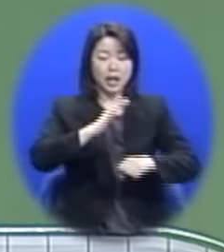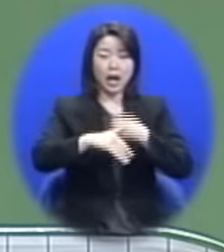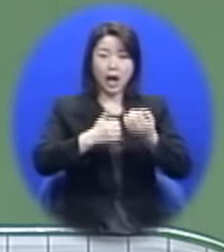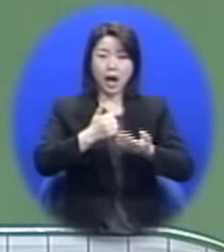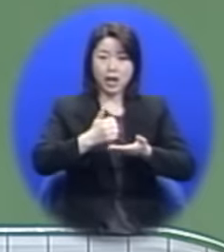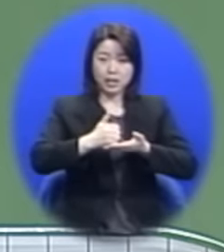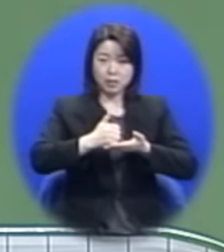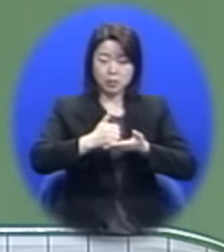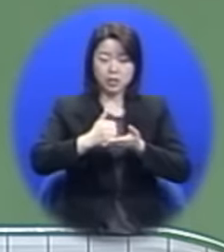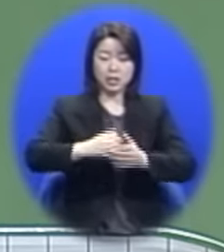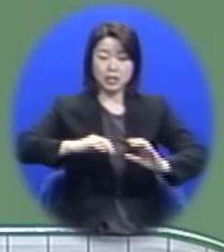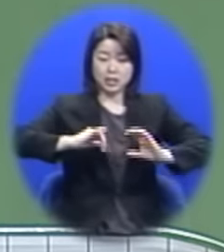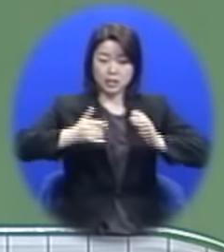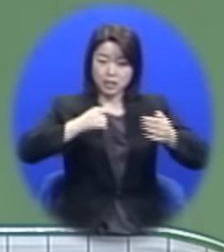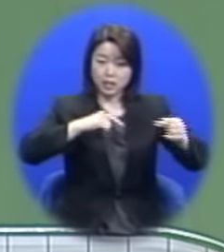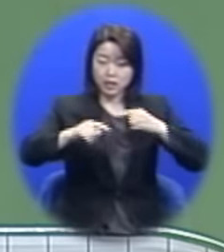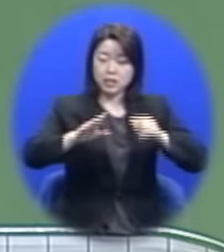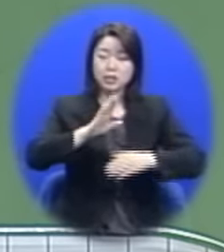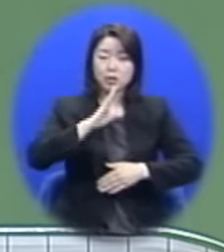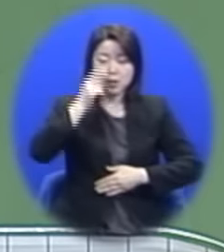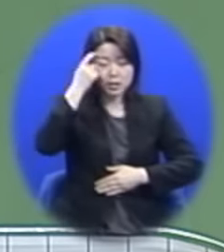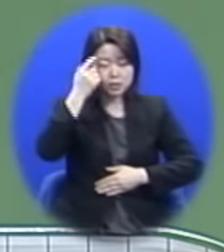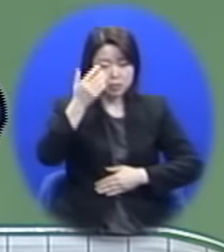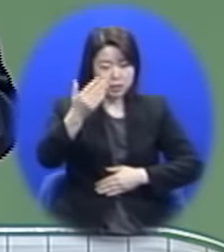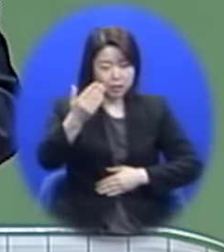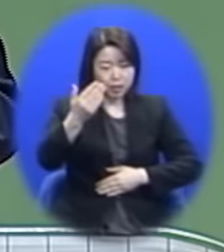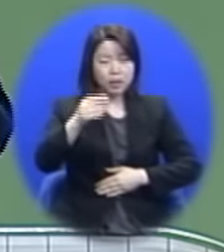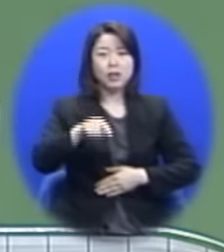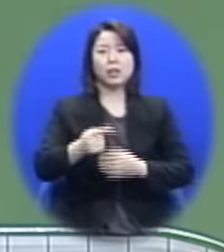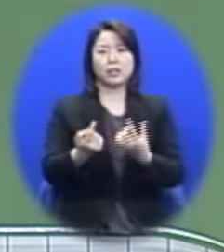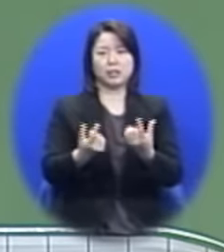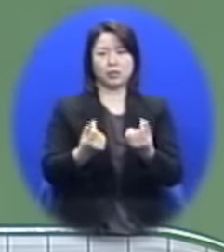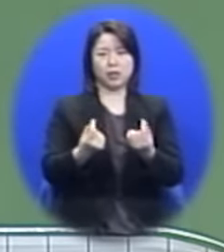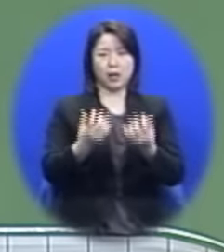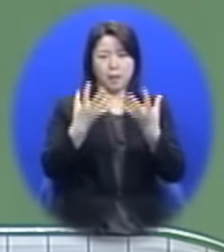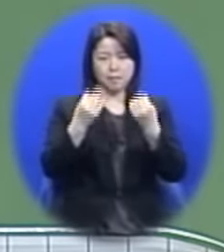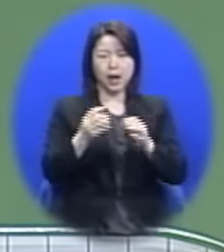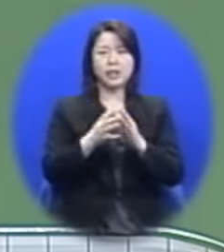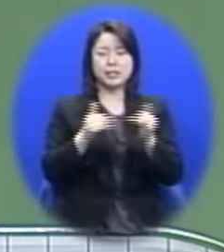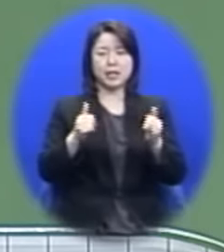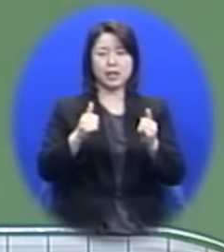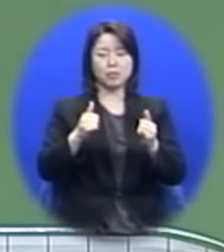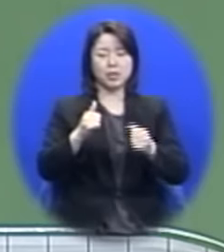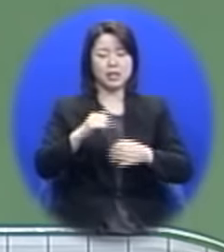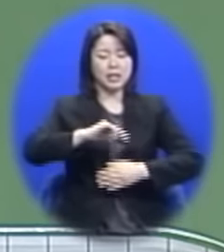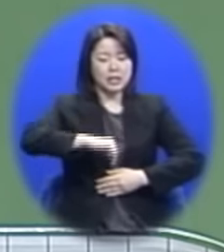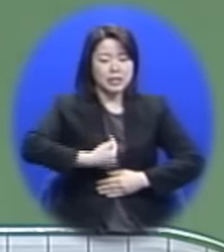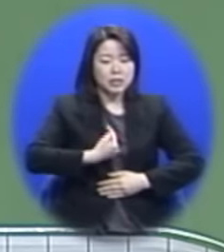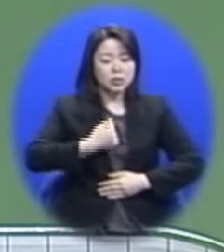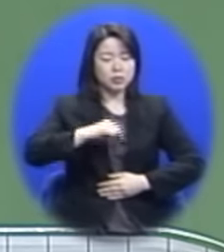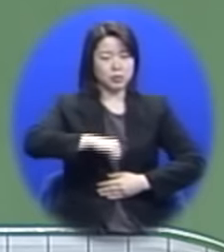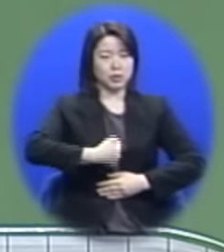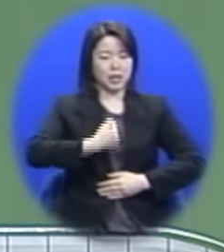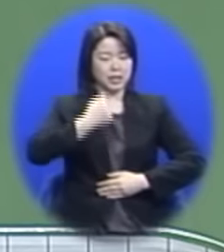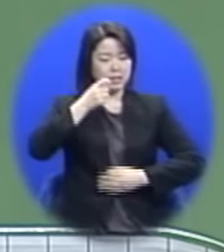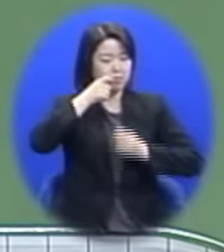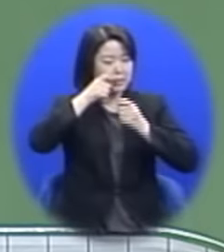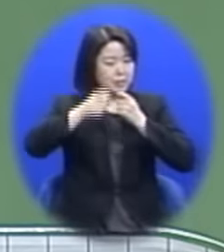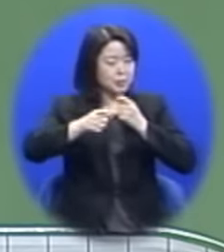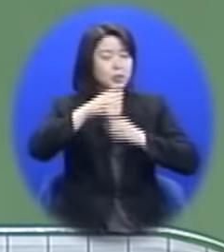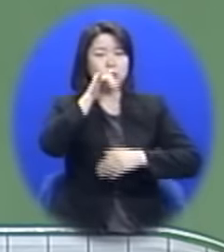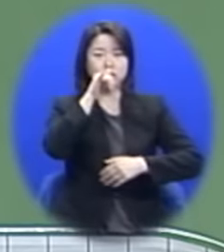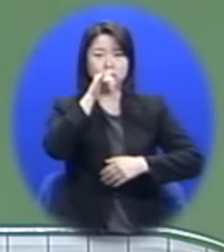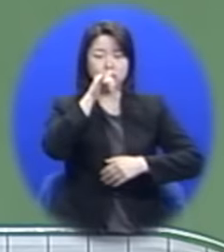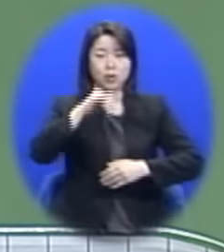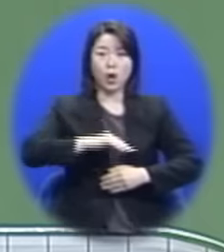거 맞습니까? 많은 사람들이 스스로 자기를 속이고 있는데, 그 중에 우리가